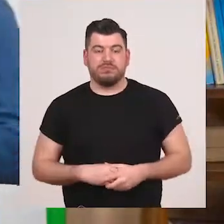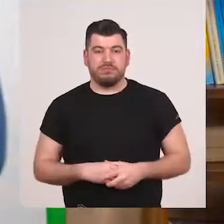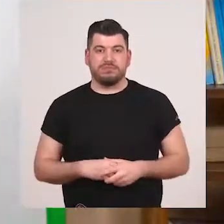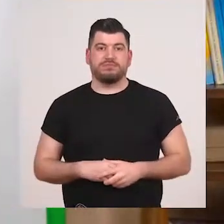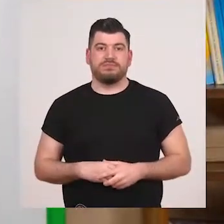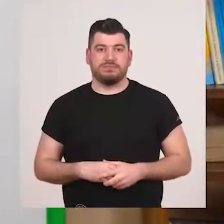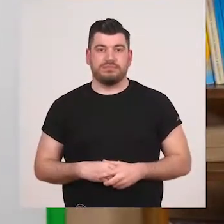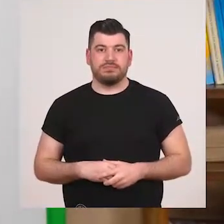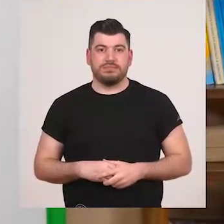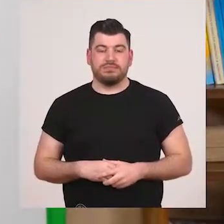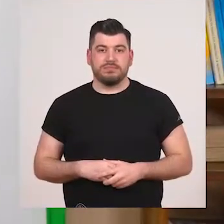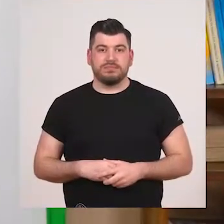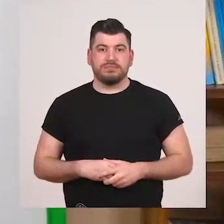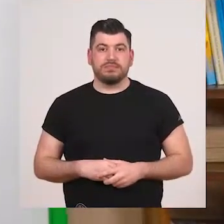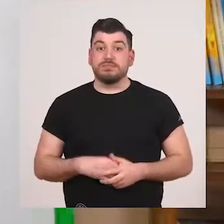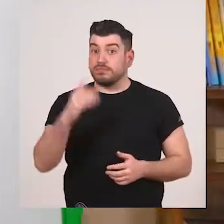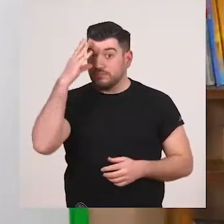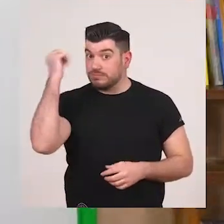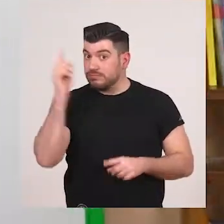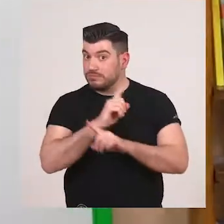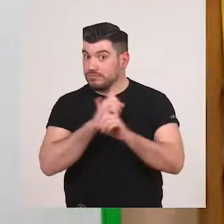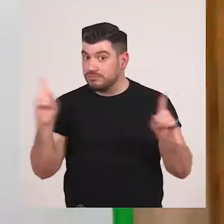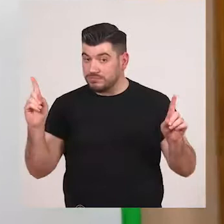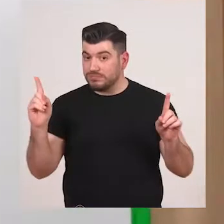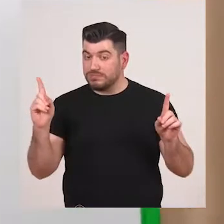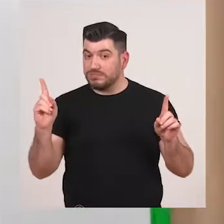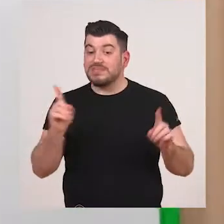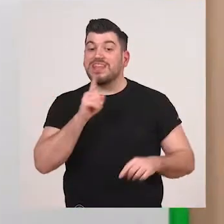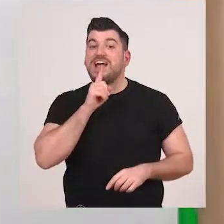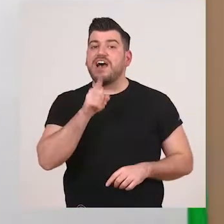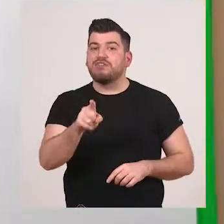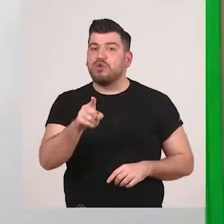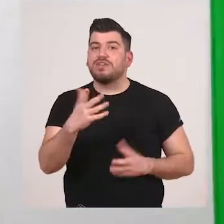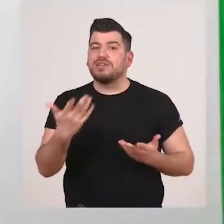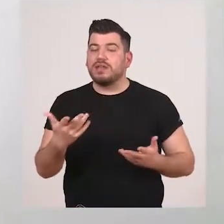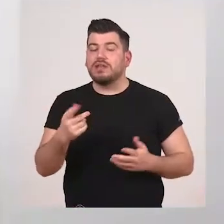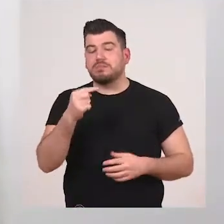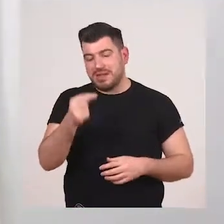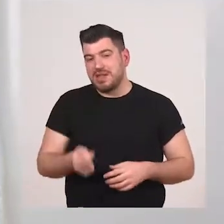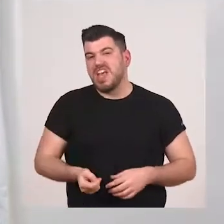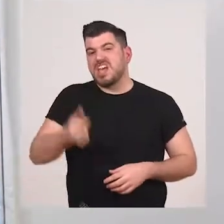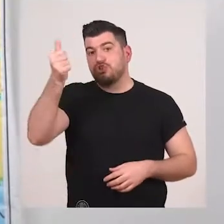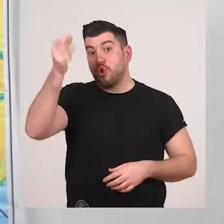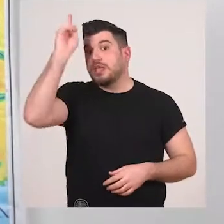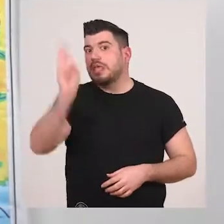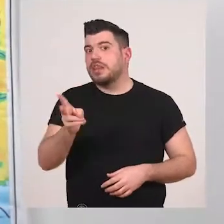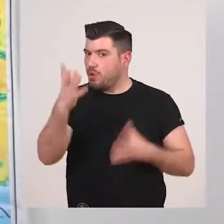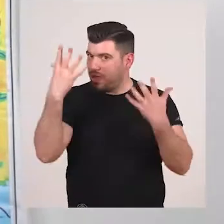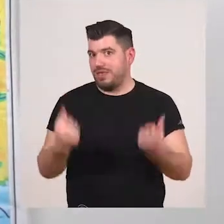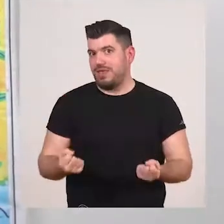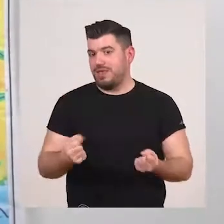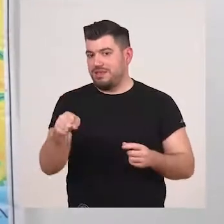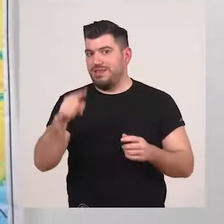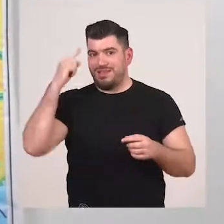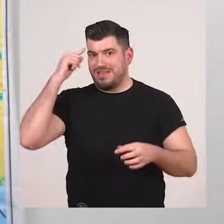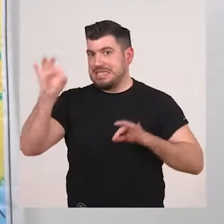Δεν πρέπει όμως να ξεχνούμε ότι πρόκειται για ένα στρατιωτικό ρίσκο. Δεν ήξερε αν